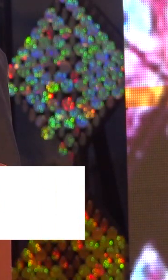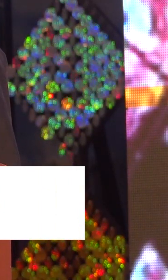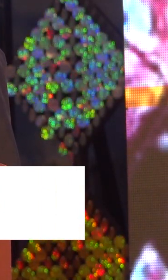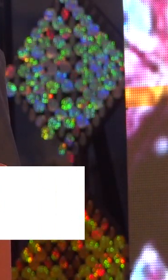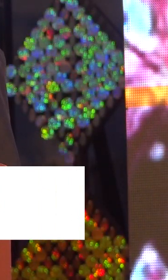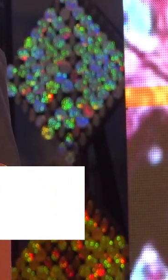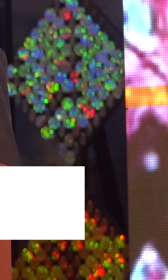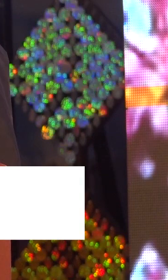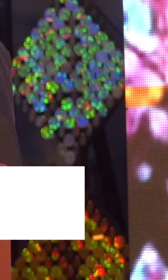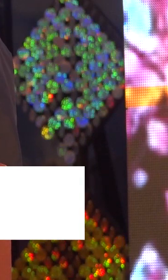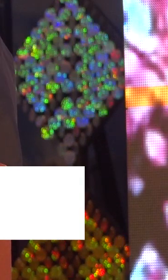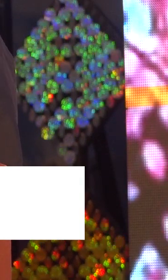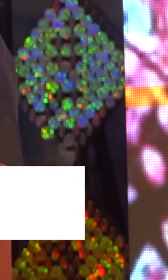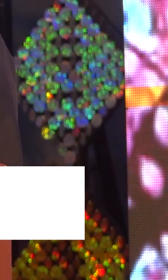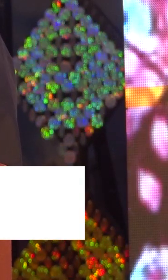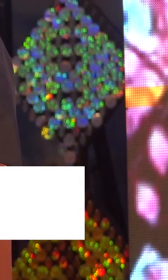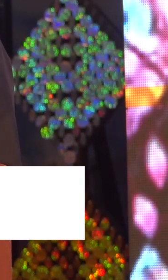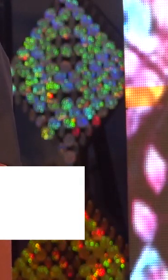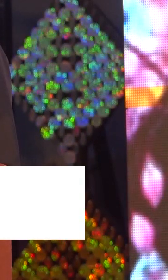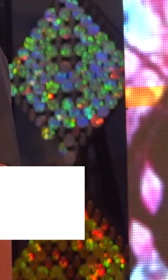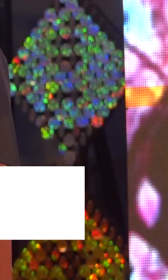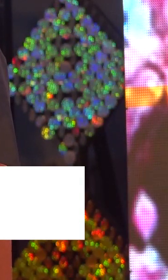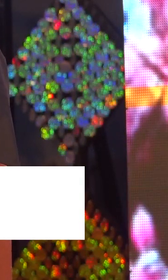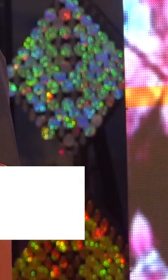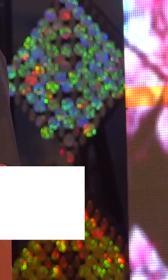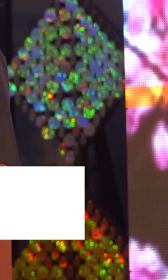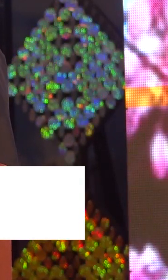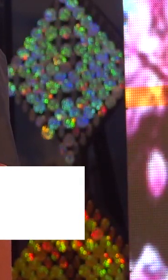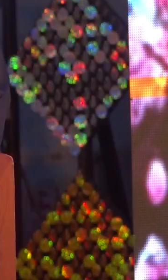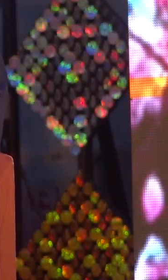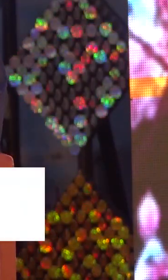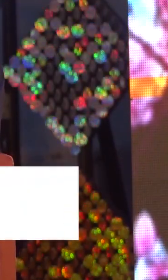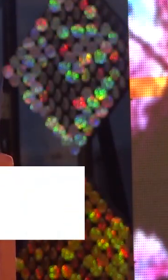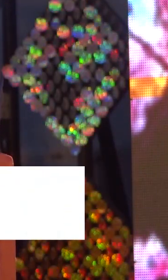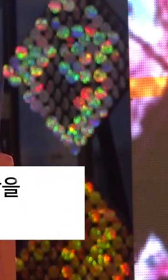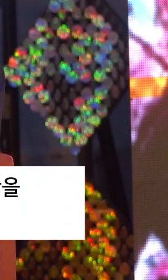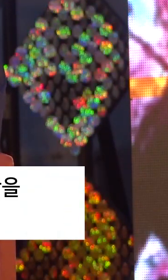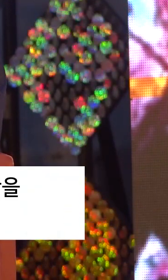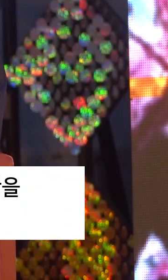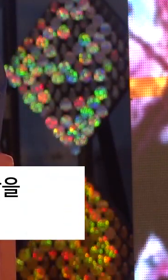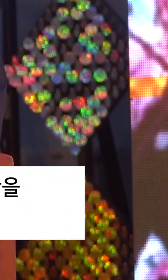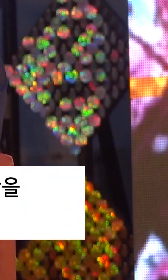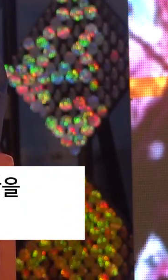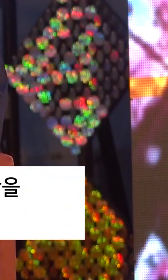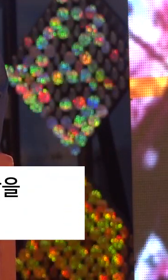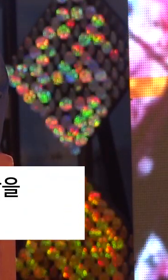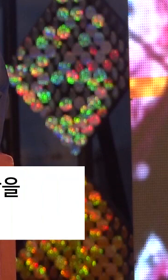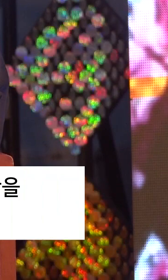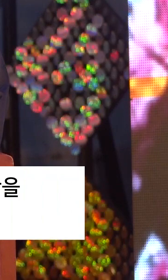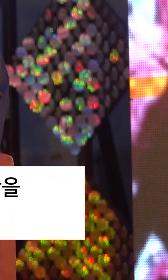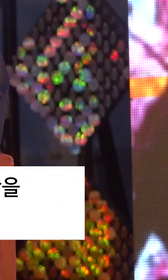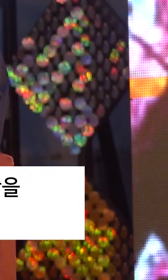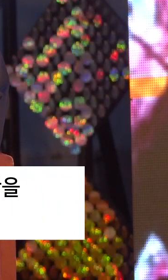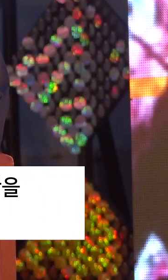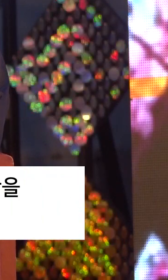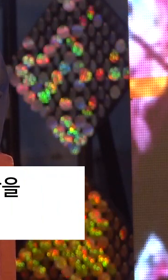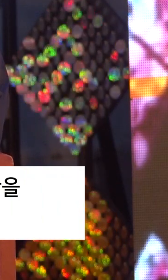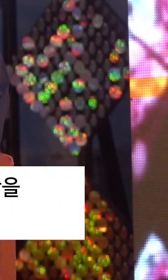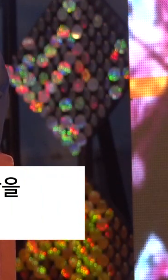장소를 만들어주신께 많은 자부심을 가지시기 바랍니다. 소중한 사람들과 같이